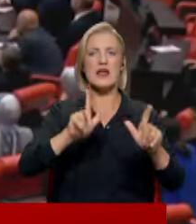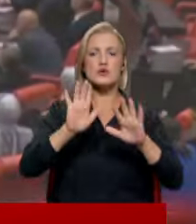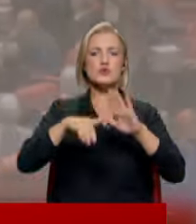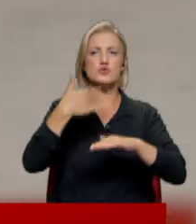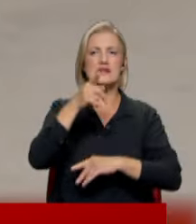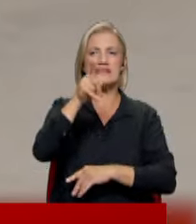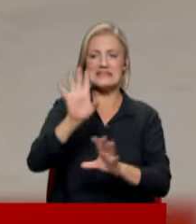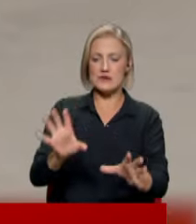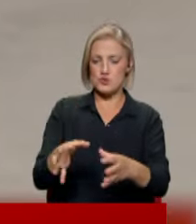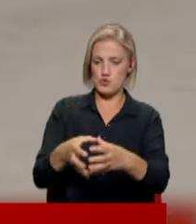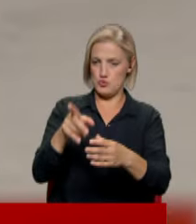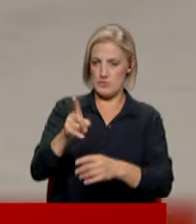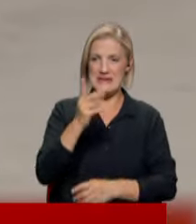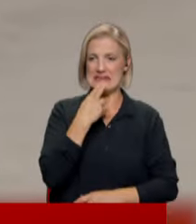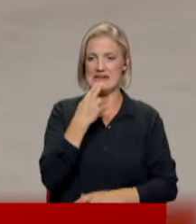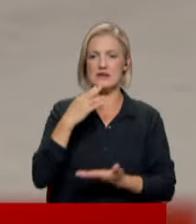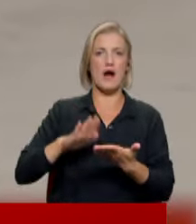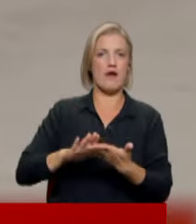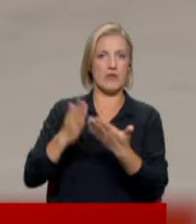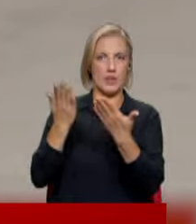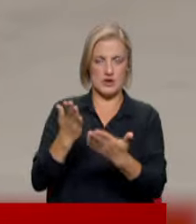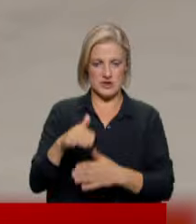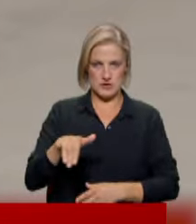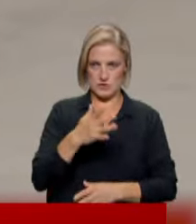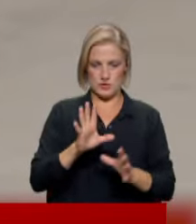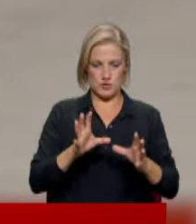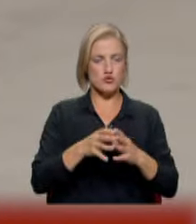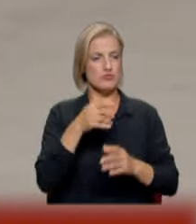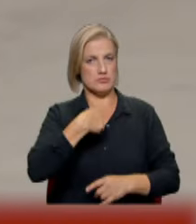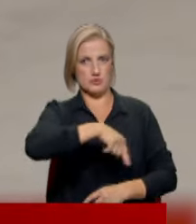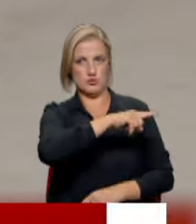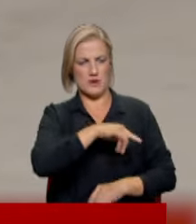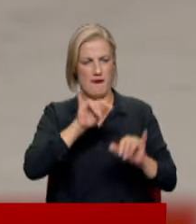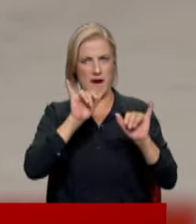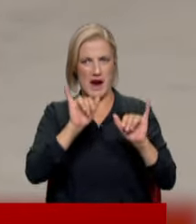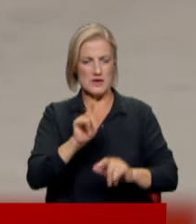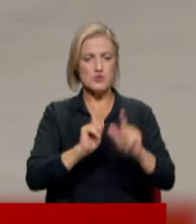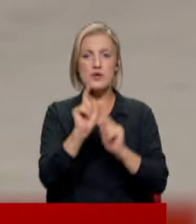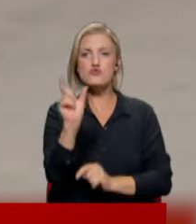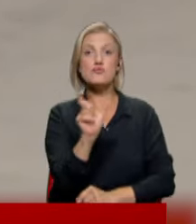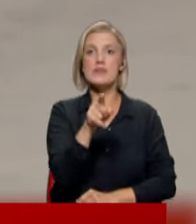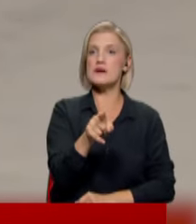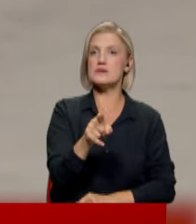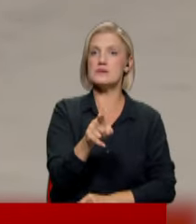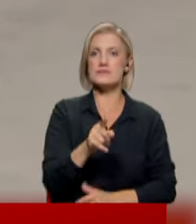Sonrası sizin grubunuzdan bir kadın arkadaş çıkıp grubumuza aynen kullandığı cümle